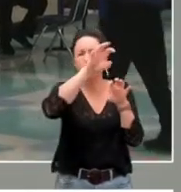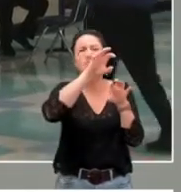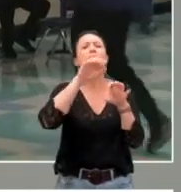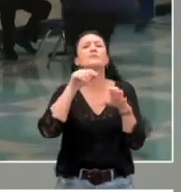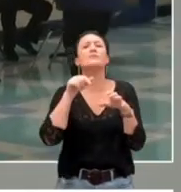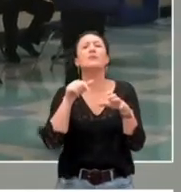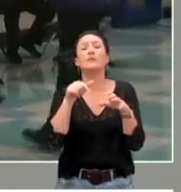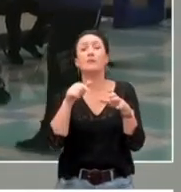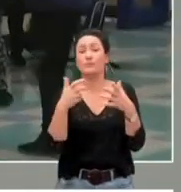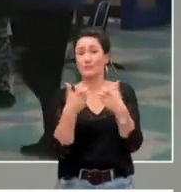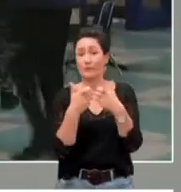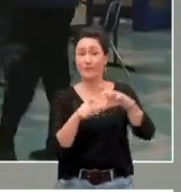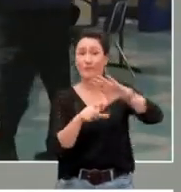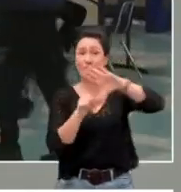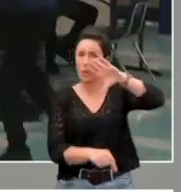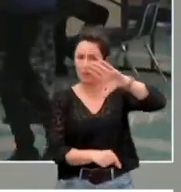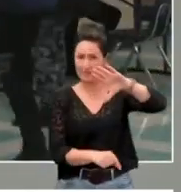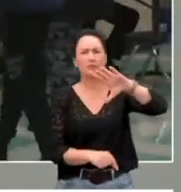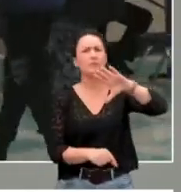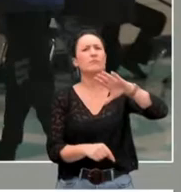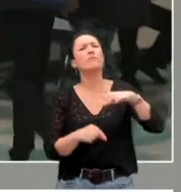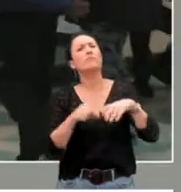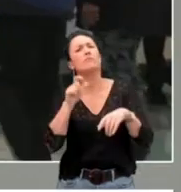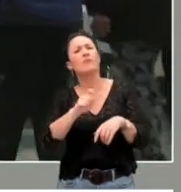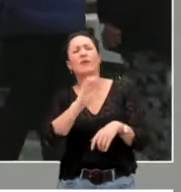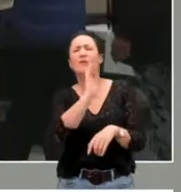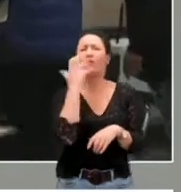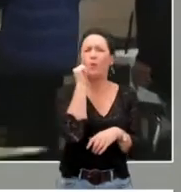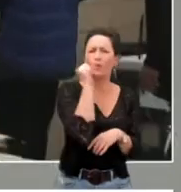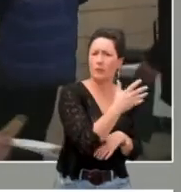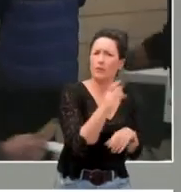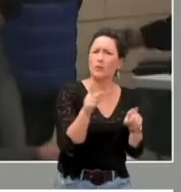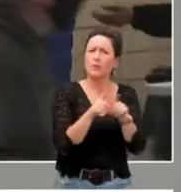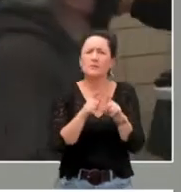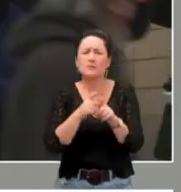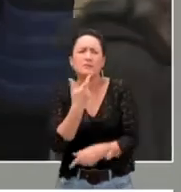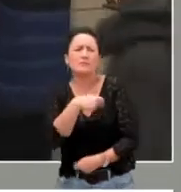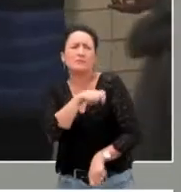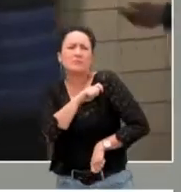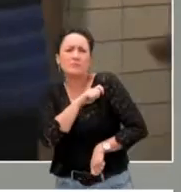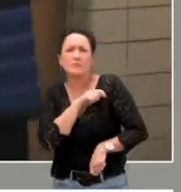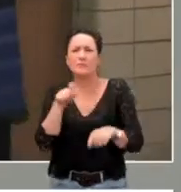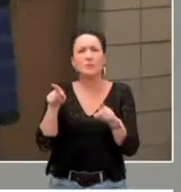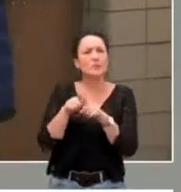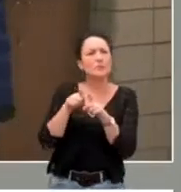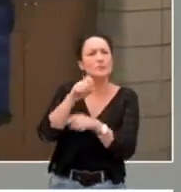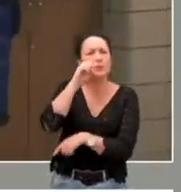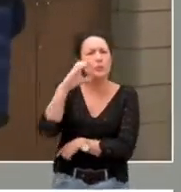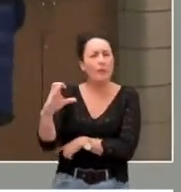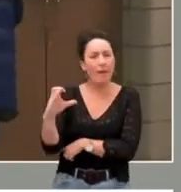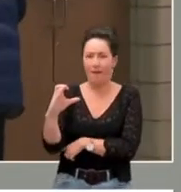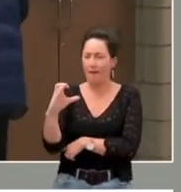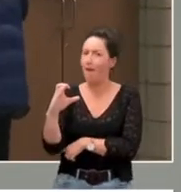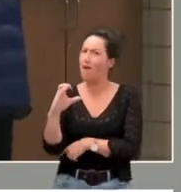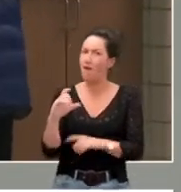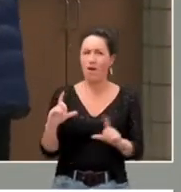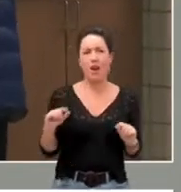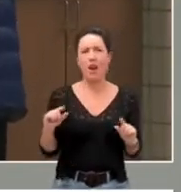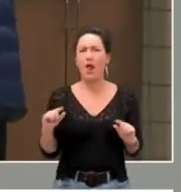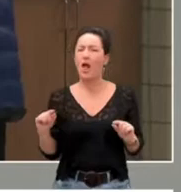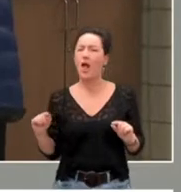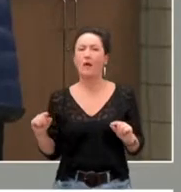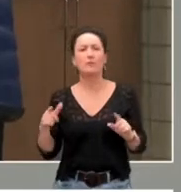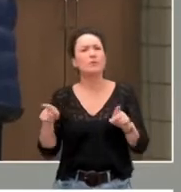en Floride, alors il n'y a pas que les Afro-Américains, il y a les Latinos, les Cubains américains qui sont très présents.